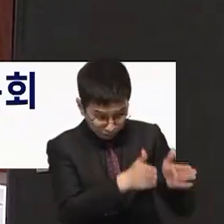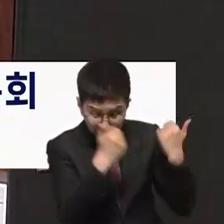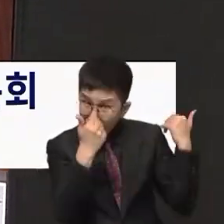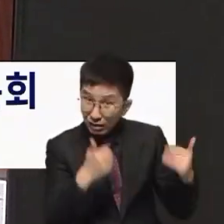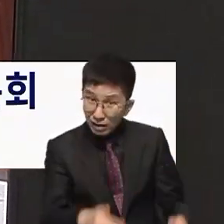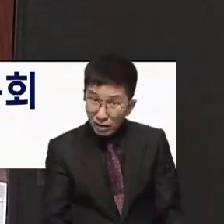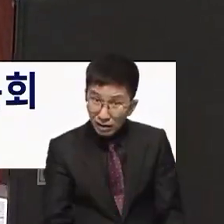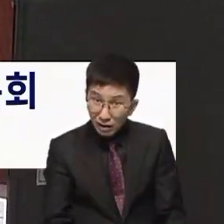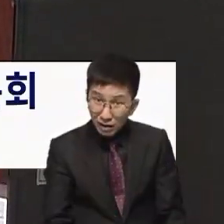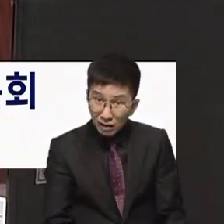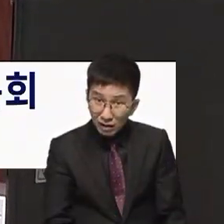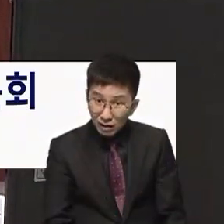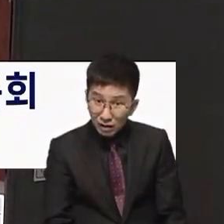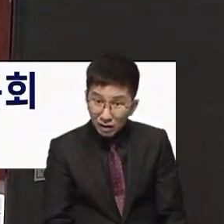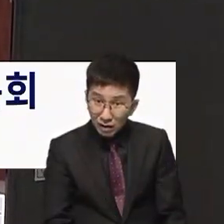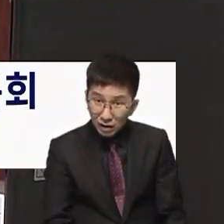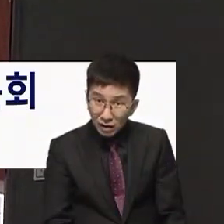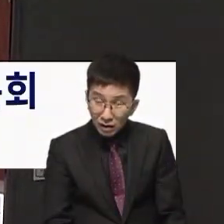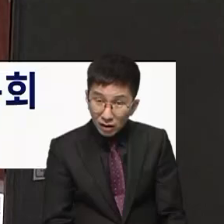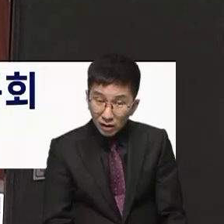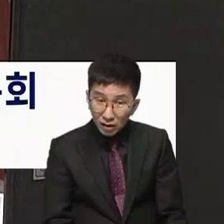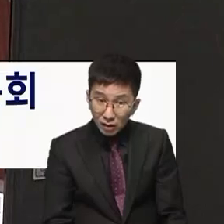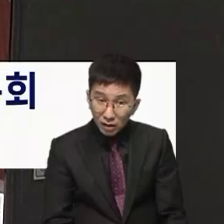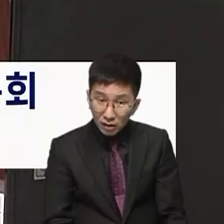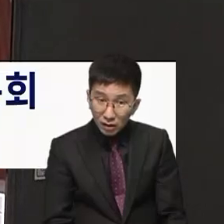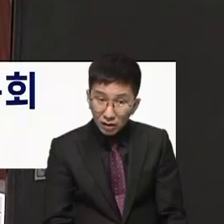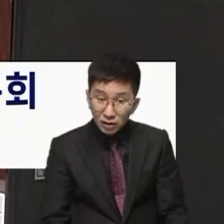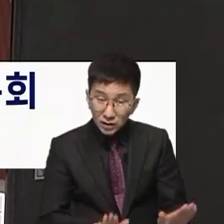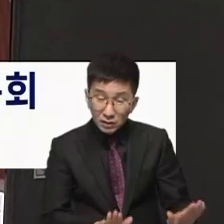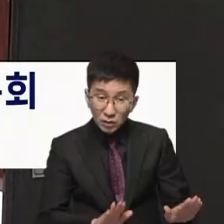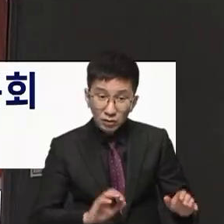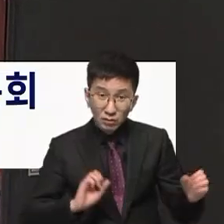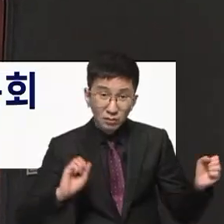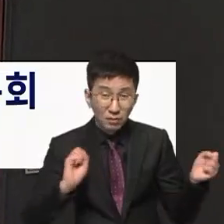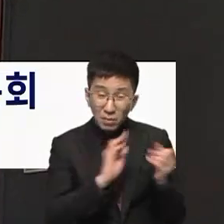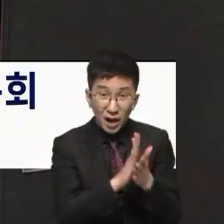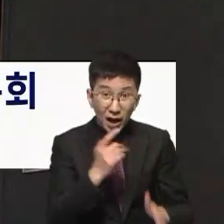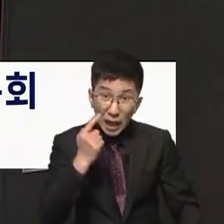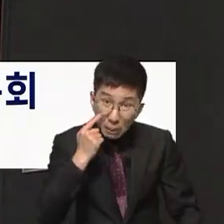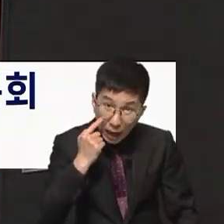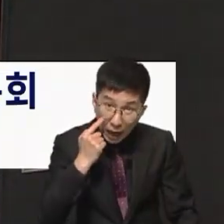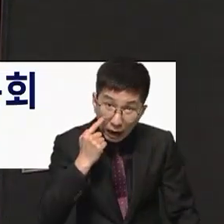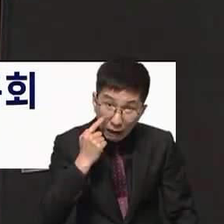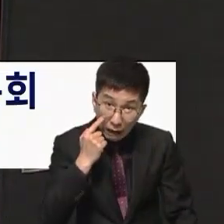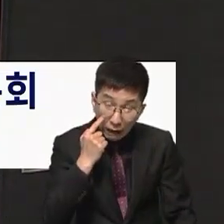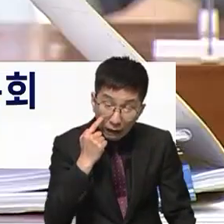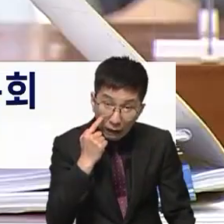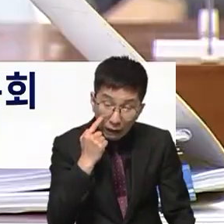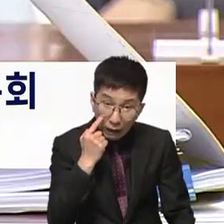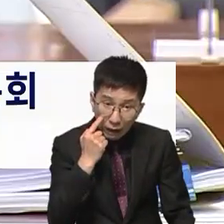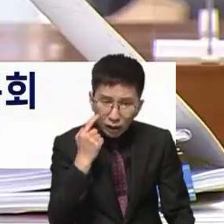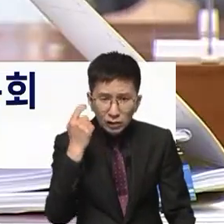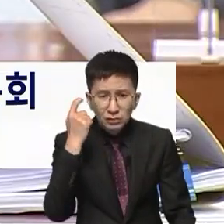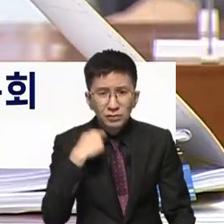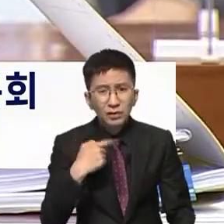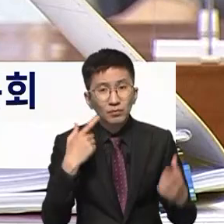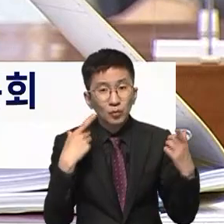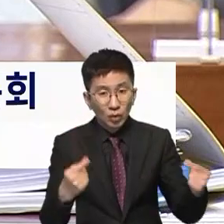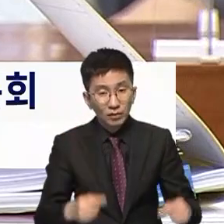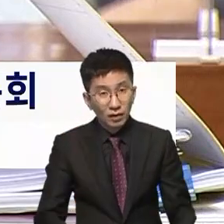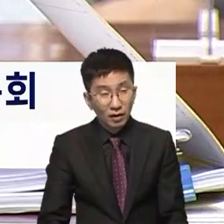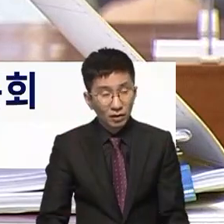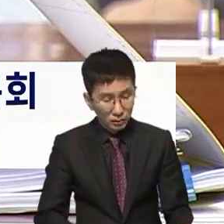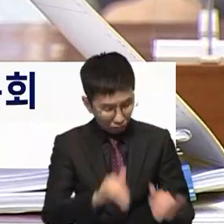싸우겠다는 거죠. 인사청문회 인사말에서 한판 붙을래 이런 식으로 했던